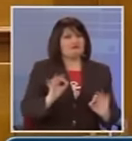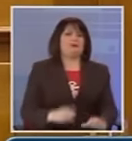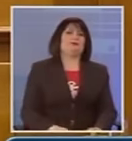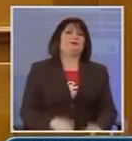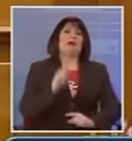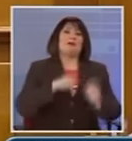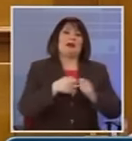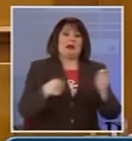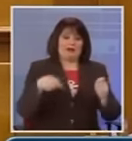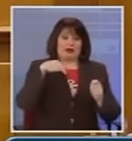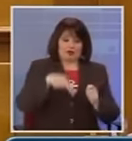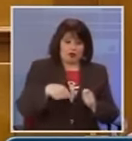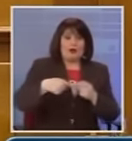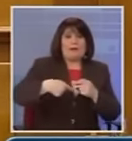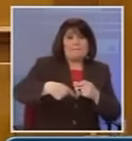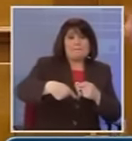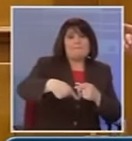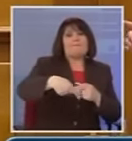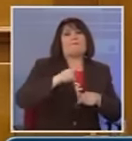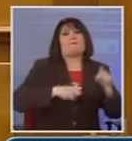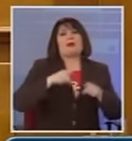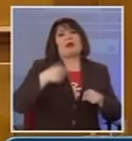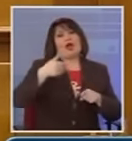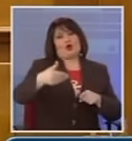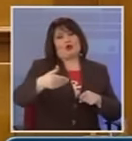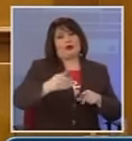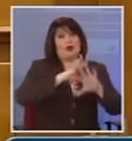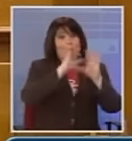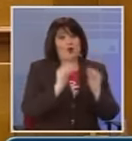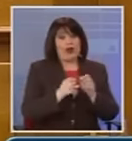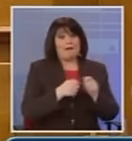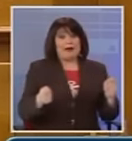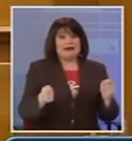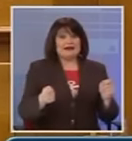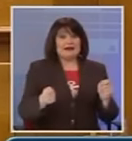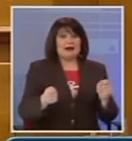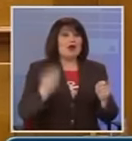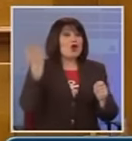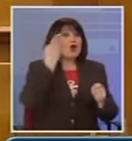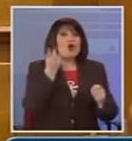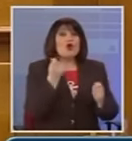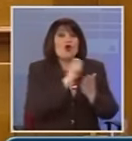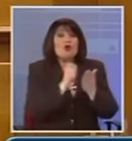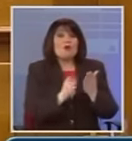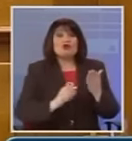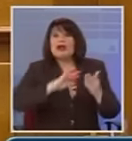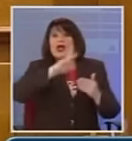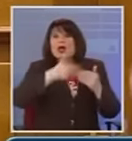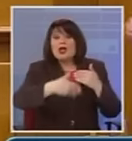μέτρα για τώρα, κάποια για αργότερα. Σε όλα όμως σας λέω, με μηδέν κοστολόγηση, με μηδέν